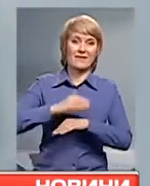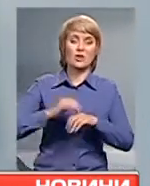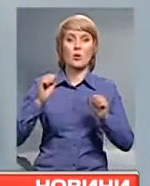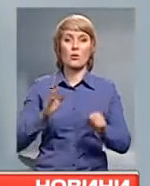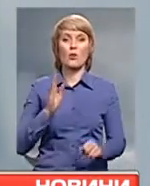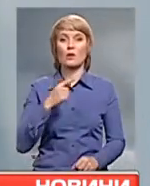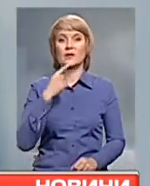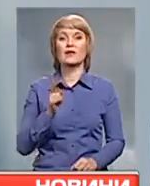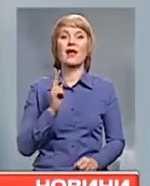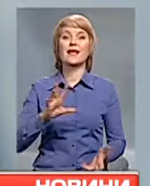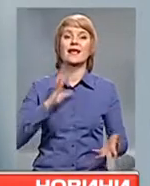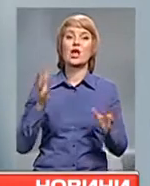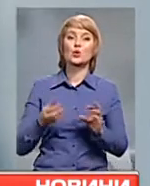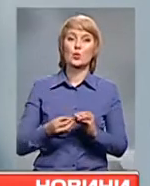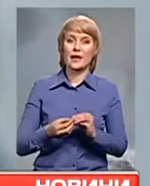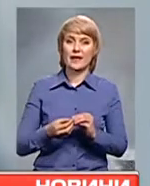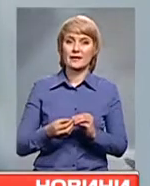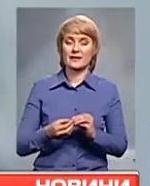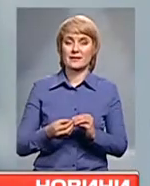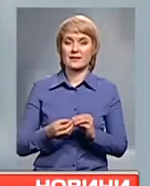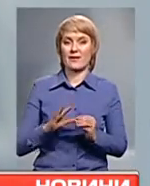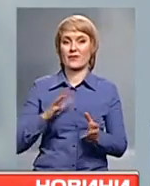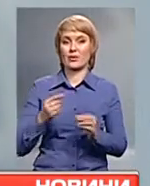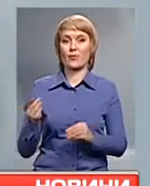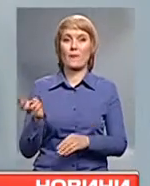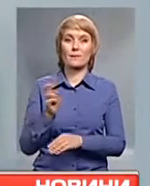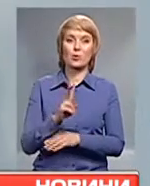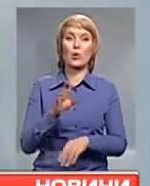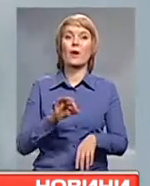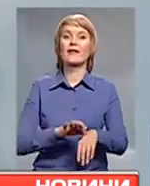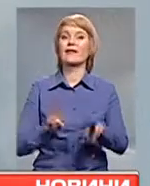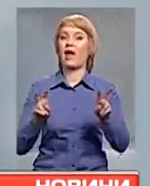будет сказать, какие результаты, результаты его прихода, какой диагноз и так далее.